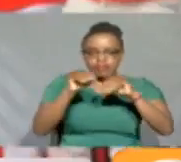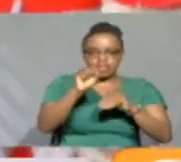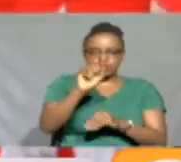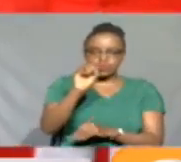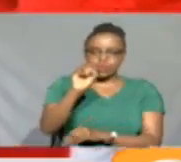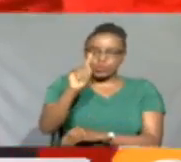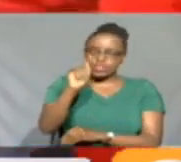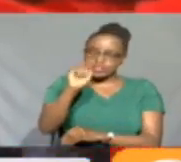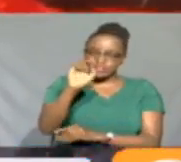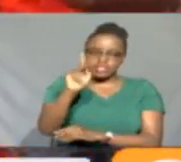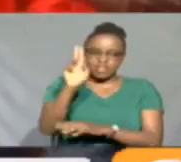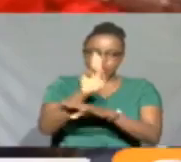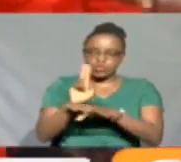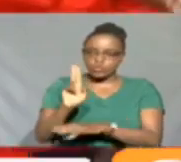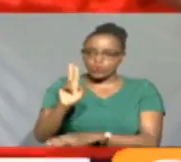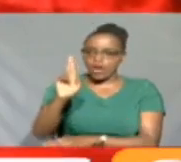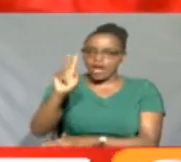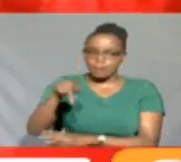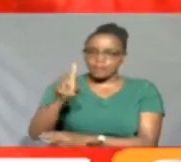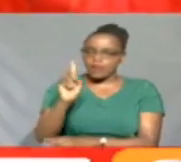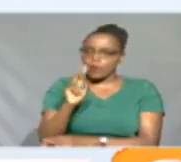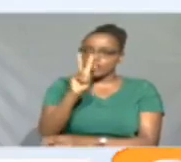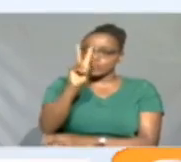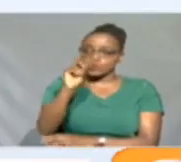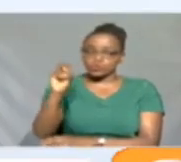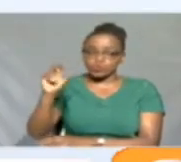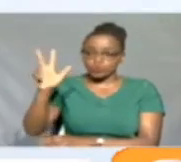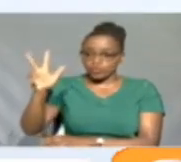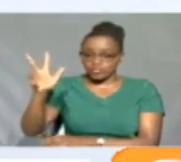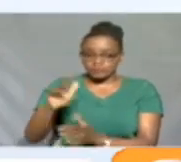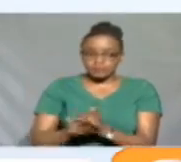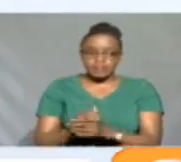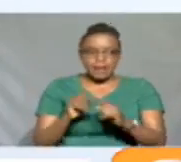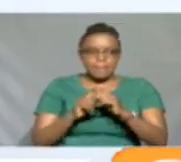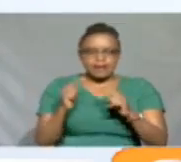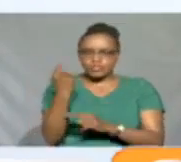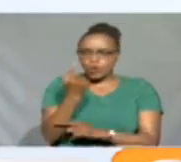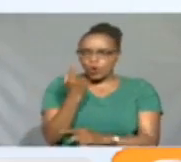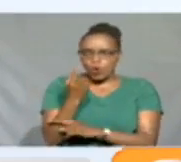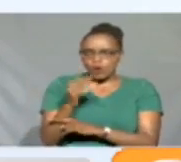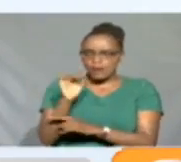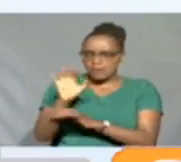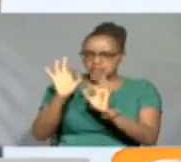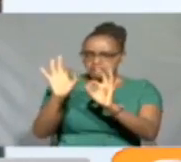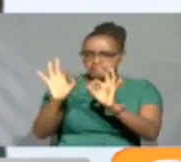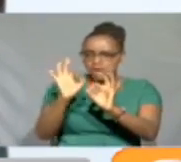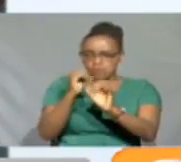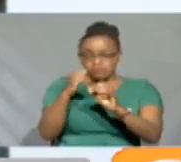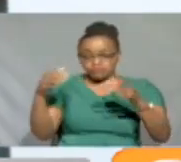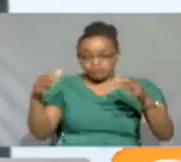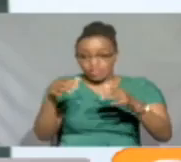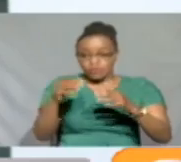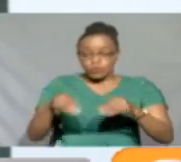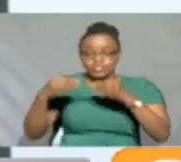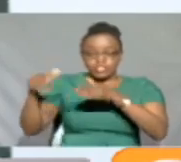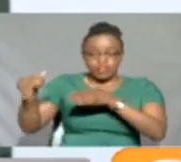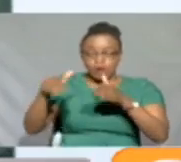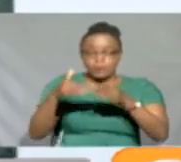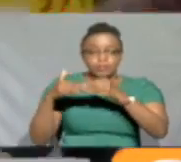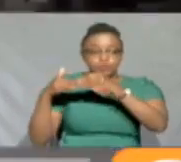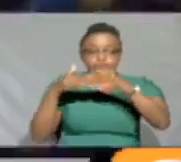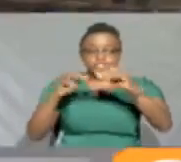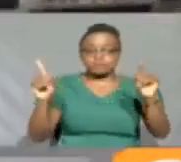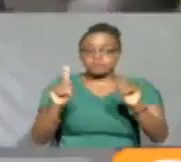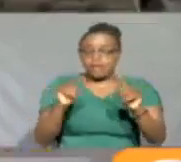Sotik kupitia URP mwaka wa 2013. Lakini sio tu wadilifu wake katika chama uliompa nafasi ya